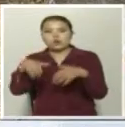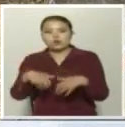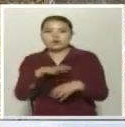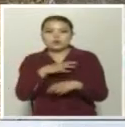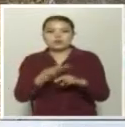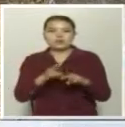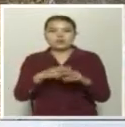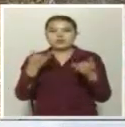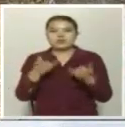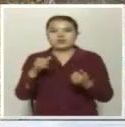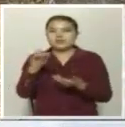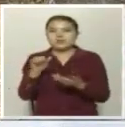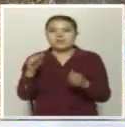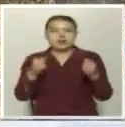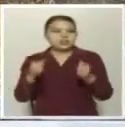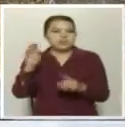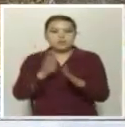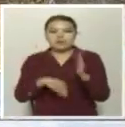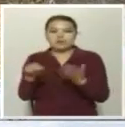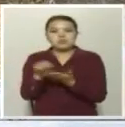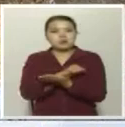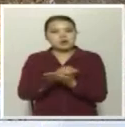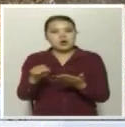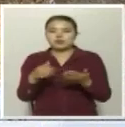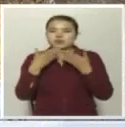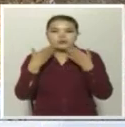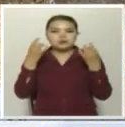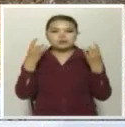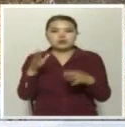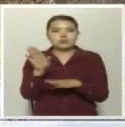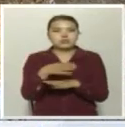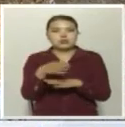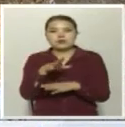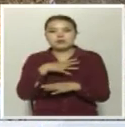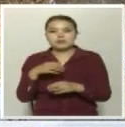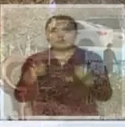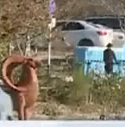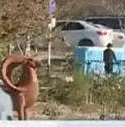азаматтың ешқандай құжаттары жоқ. Дереу автокөлік иесіне жүргізушінің ұсталғаны туралы хабарланды.